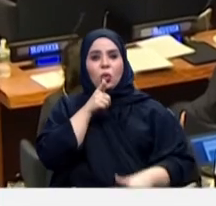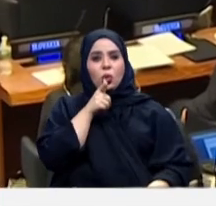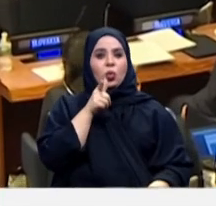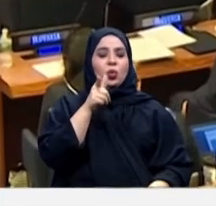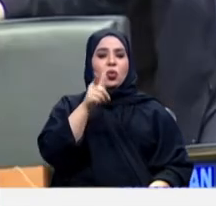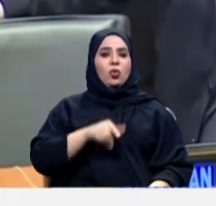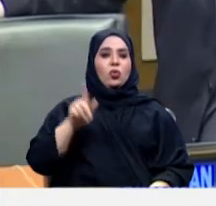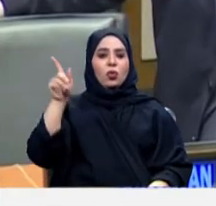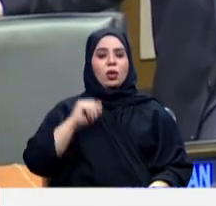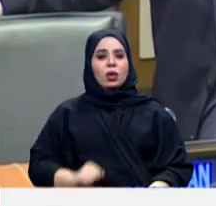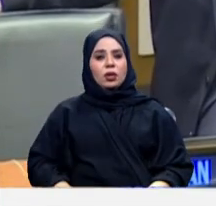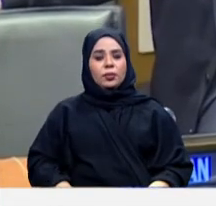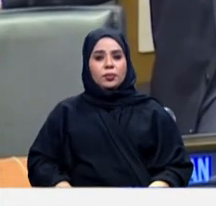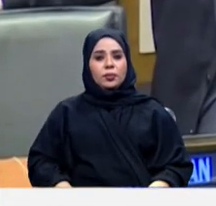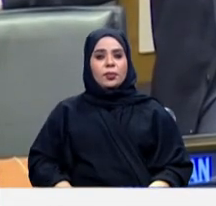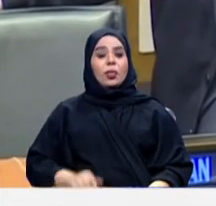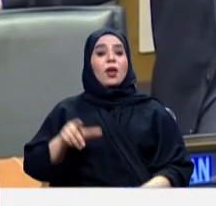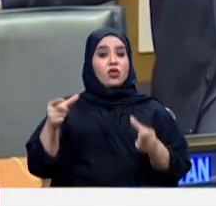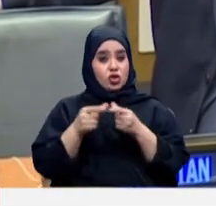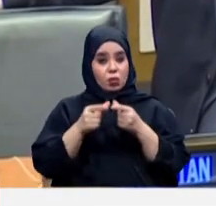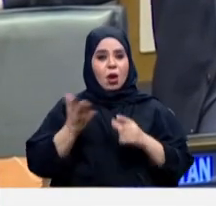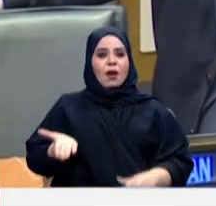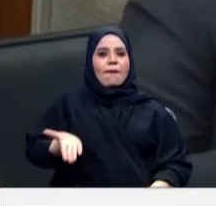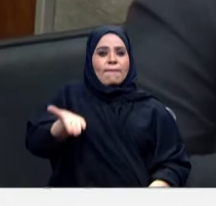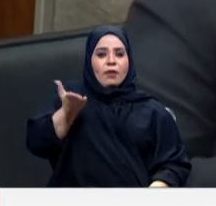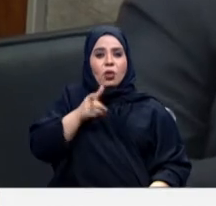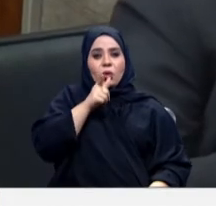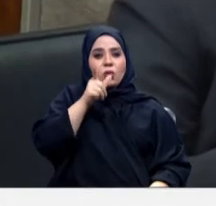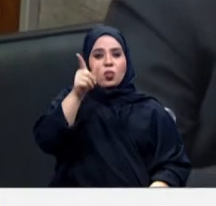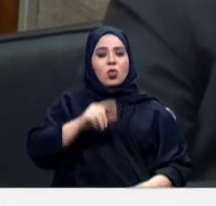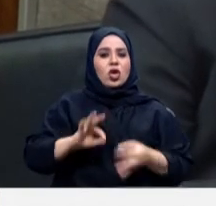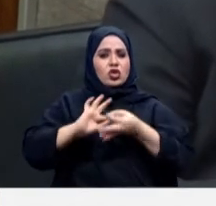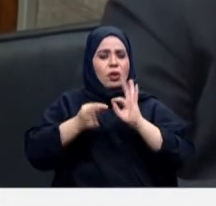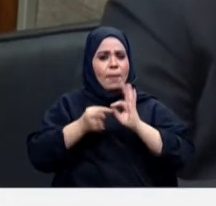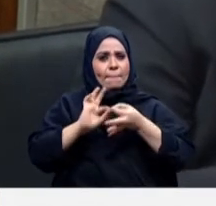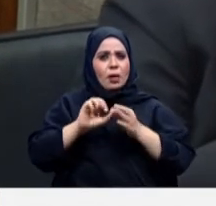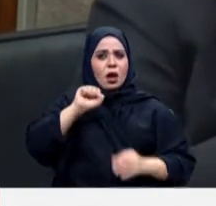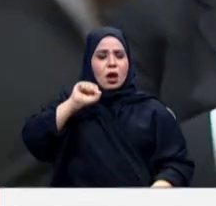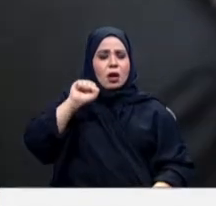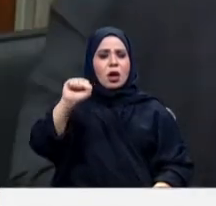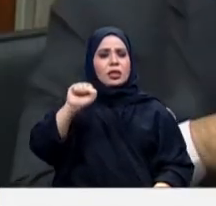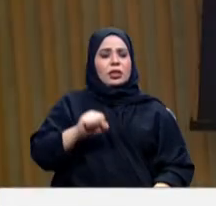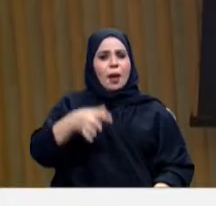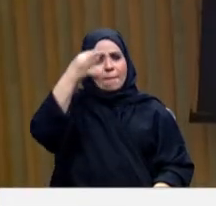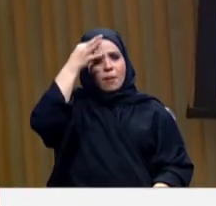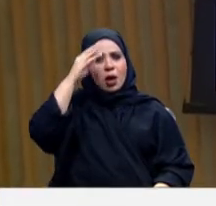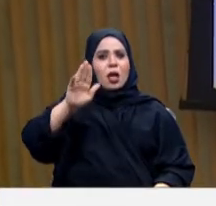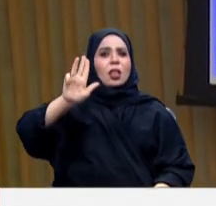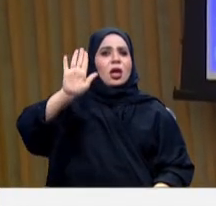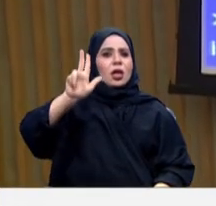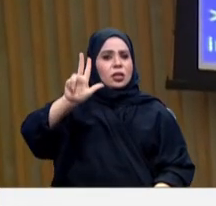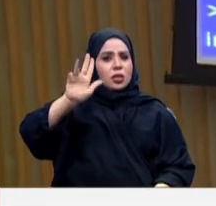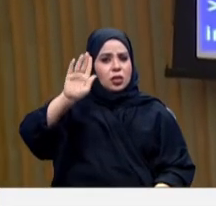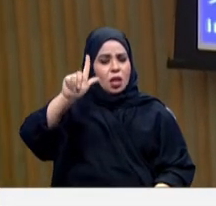وجهها سموه خلال الاجتماع الرفيع المستوى للجمعية العامة والمعني بمرض السل، والتي ألقاها نيابة